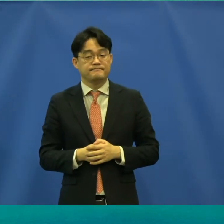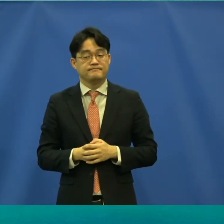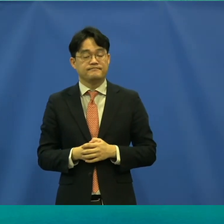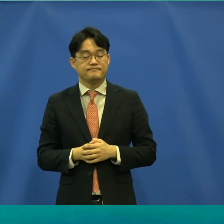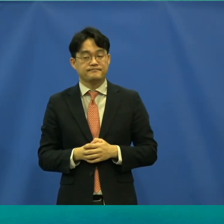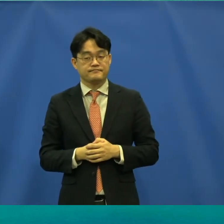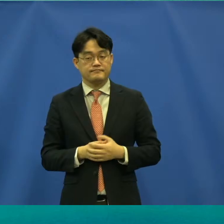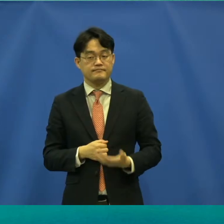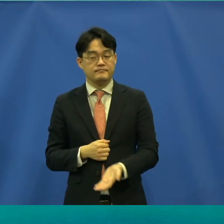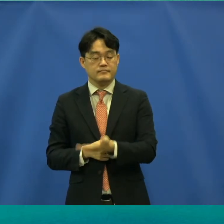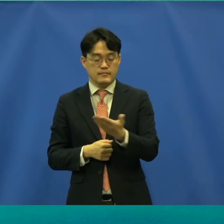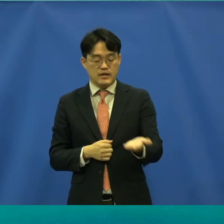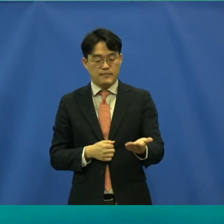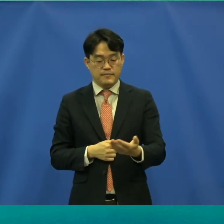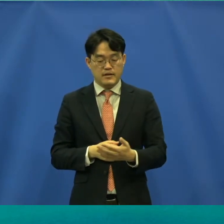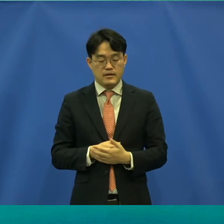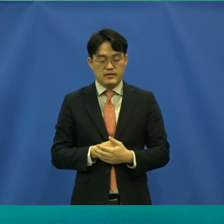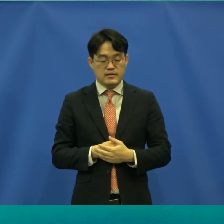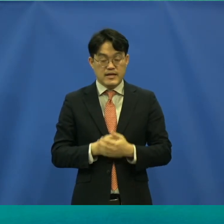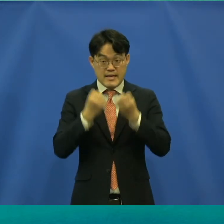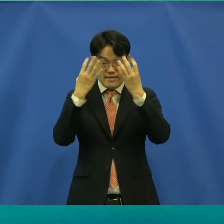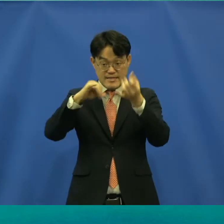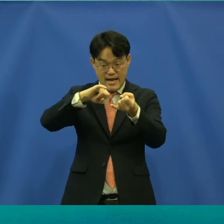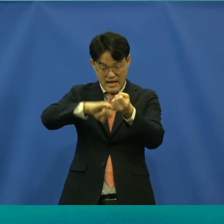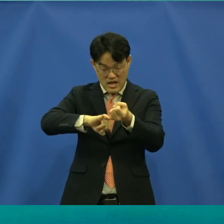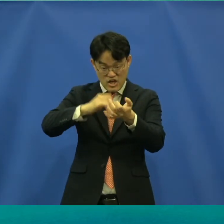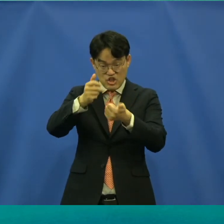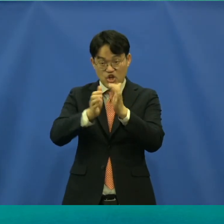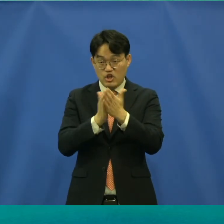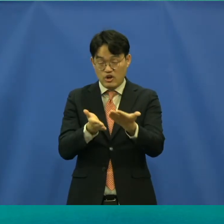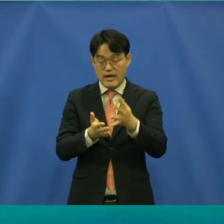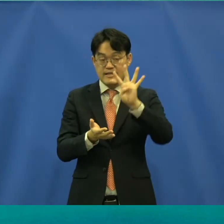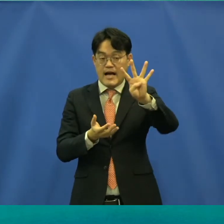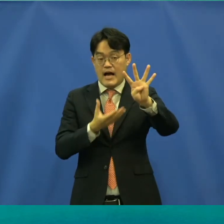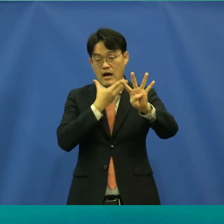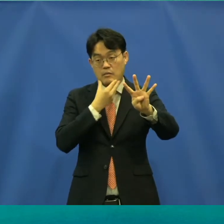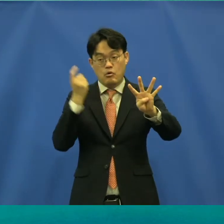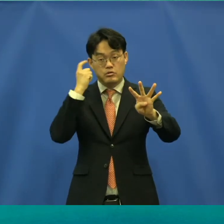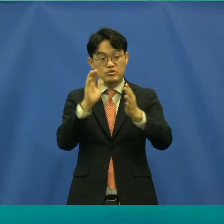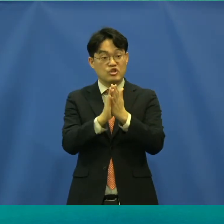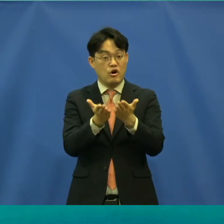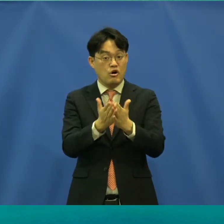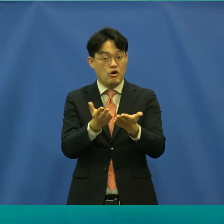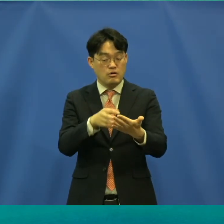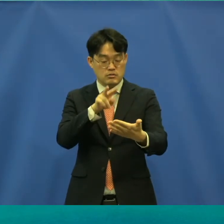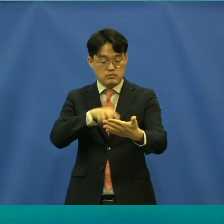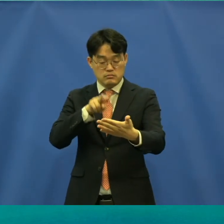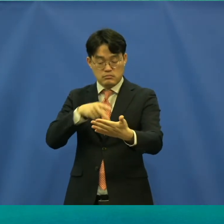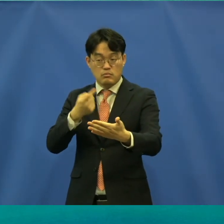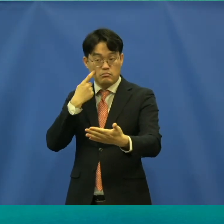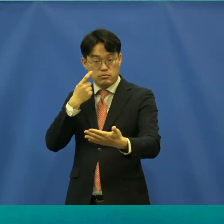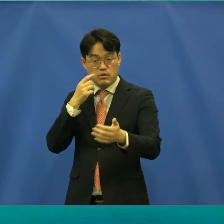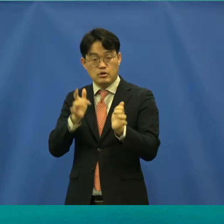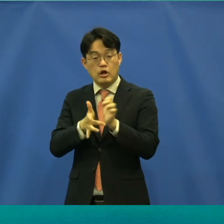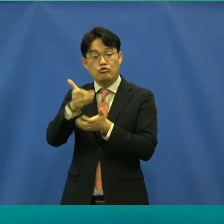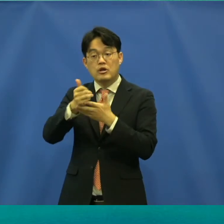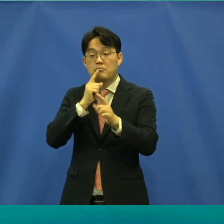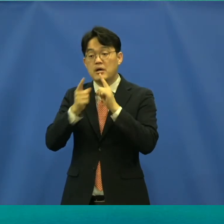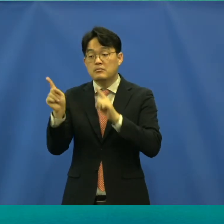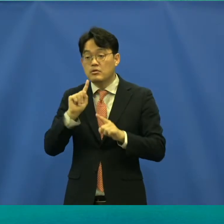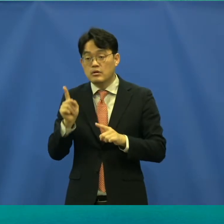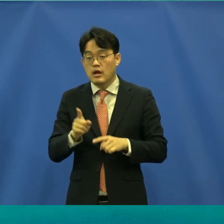복음서에서 예수님의 말씀을 한번 잘 보면요, 너무도 선명하고 너무도 현실적이에요.